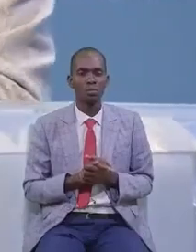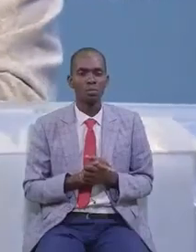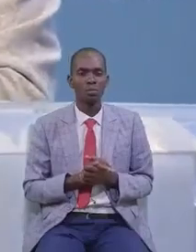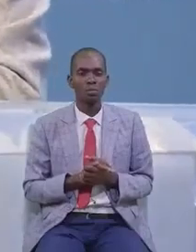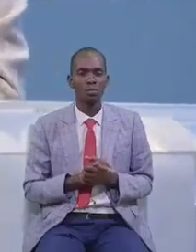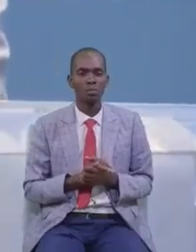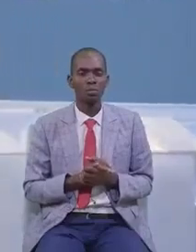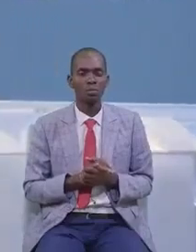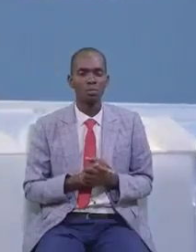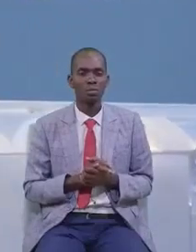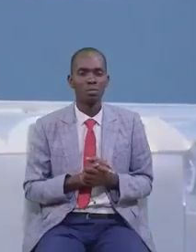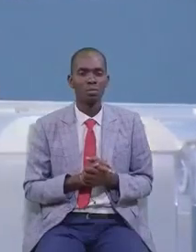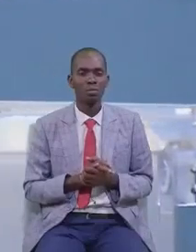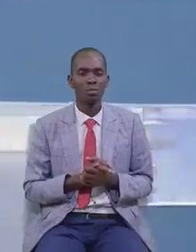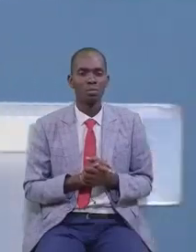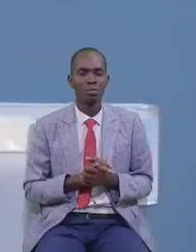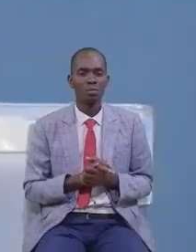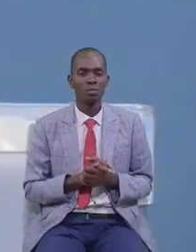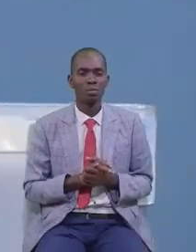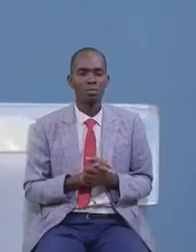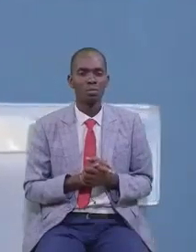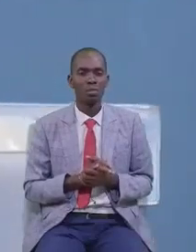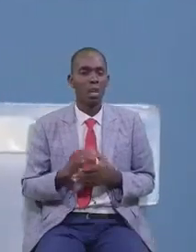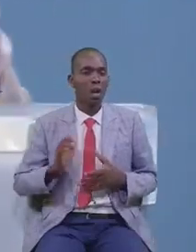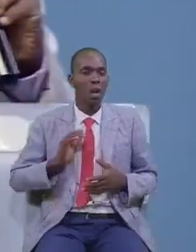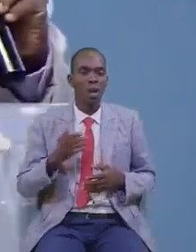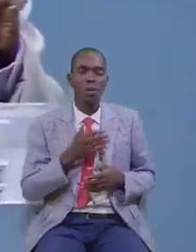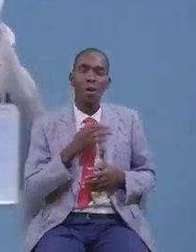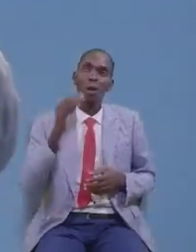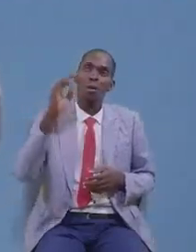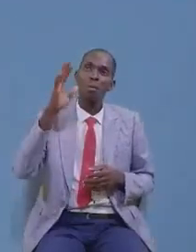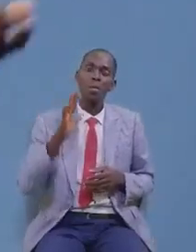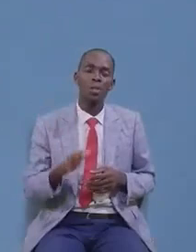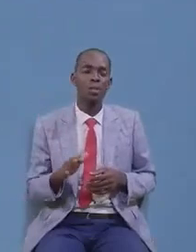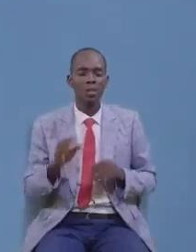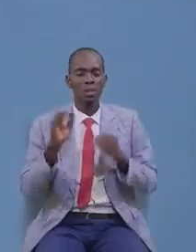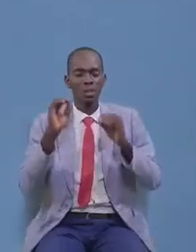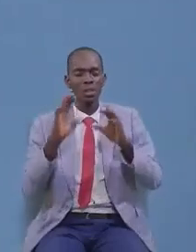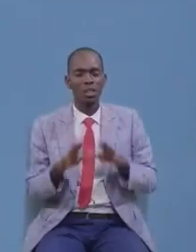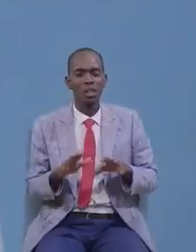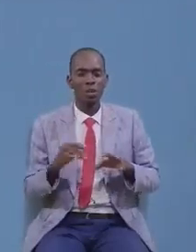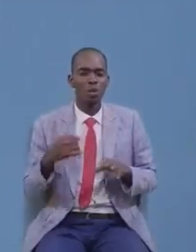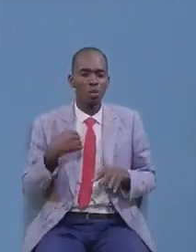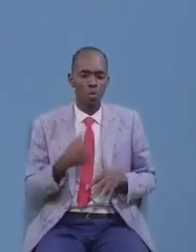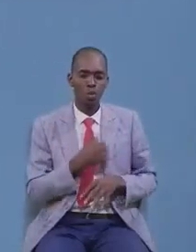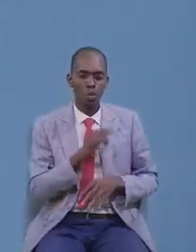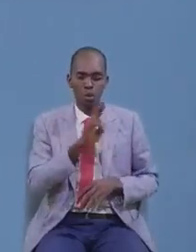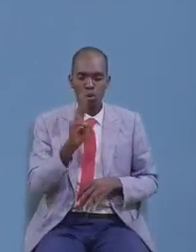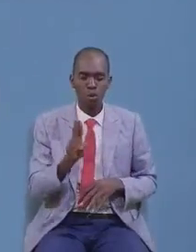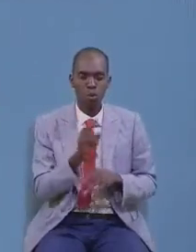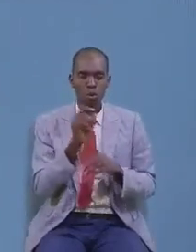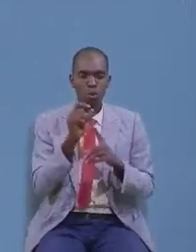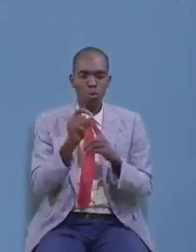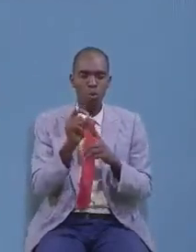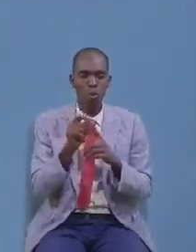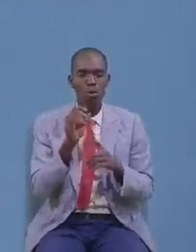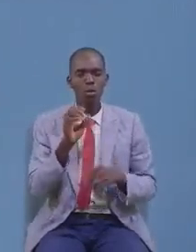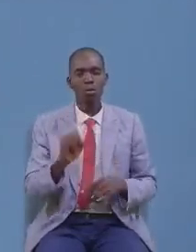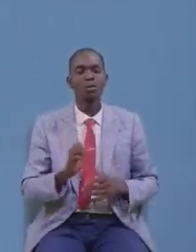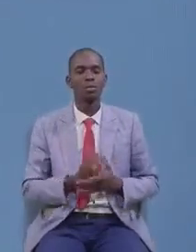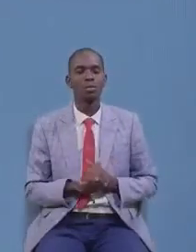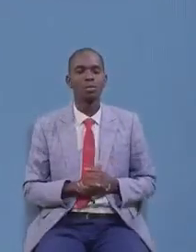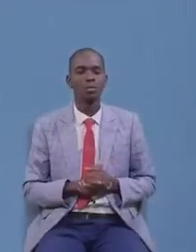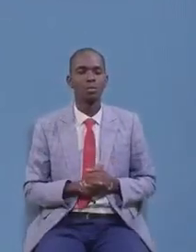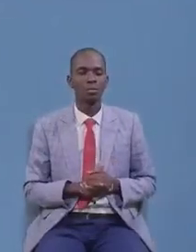లేకపోతే దేశానికి ఇబ్బందికరంగానైనా ఉంటాయి. Our ministers, our preachers, we use words. సేవకులుగా, పరిచారకులుగా మనం